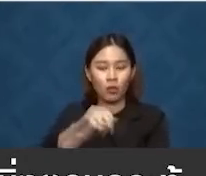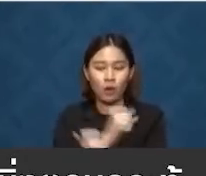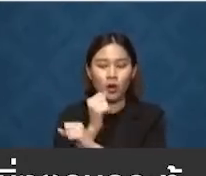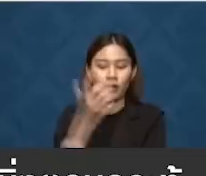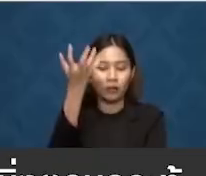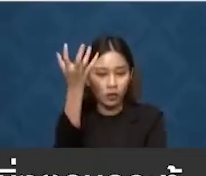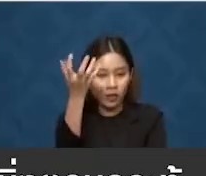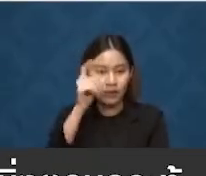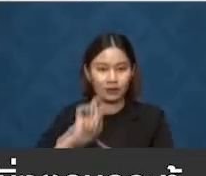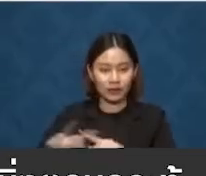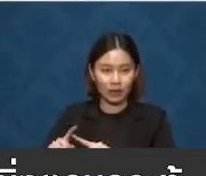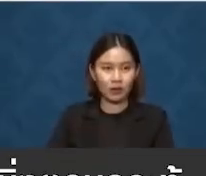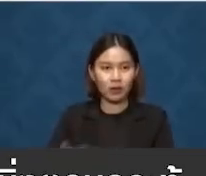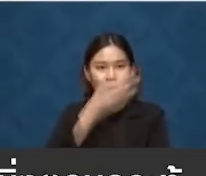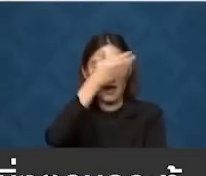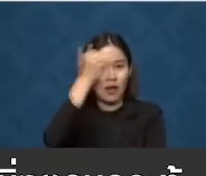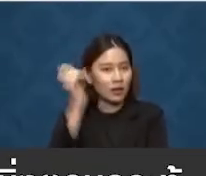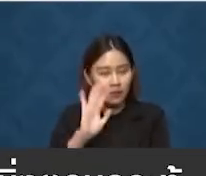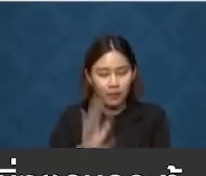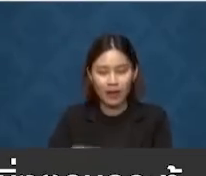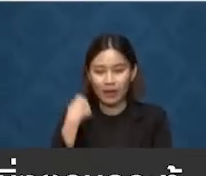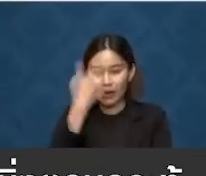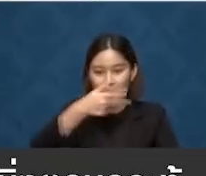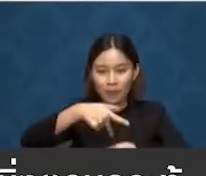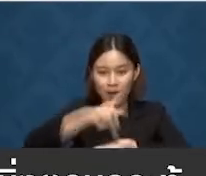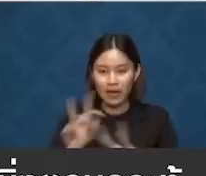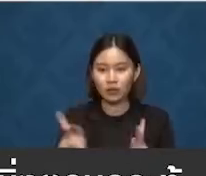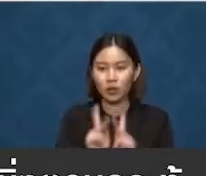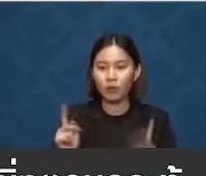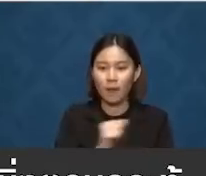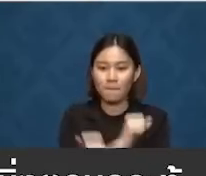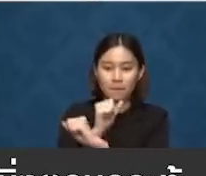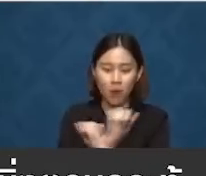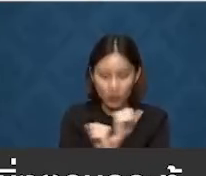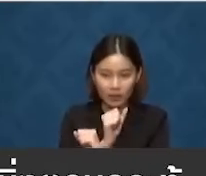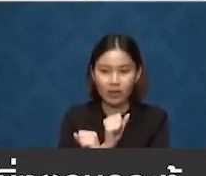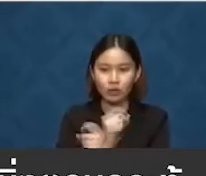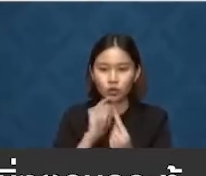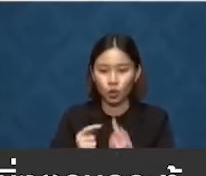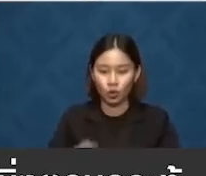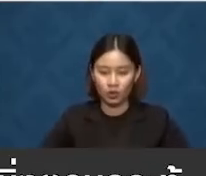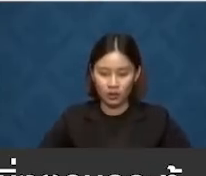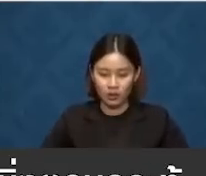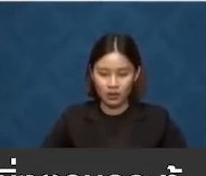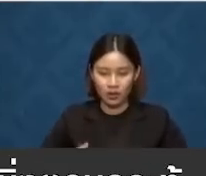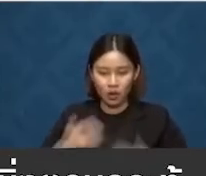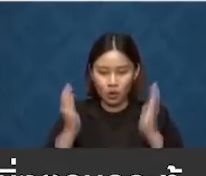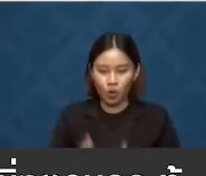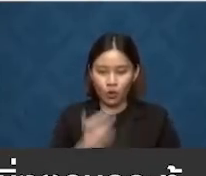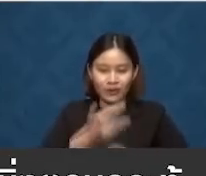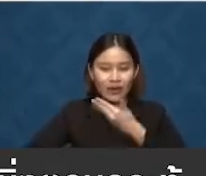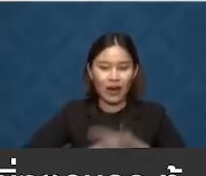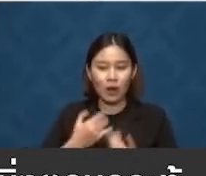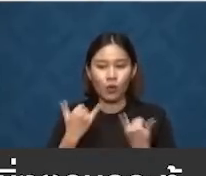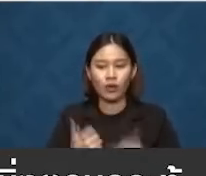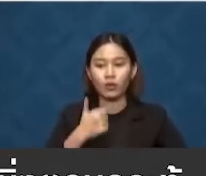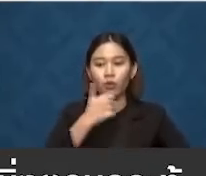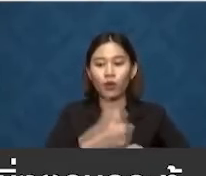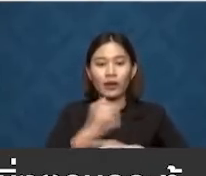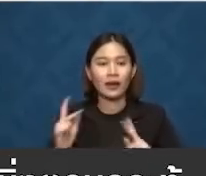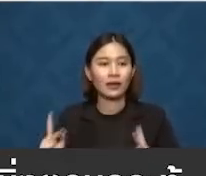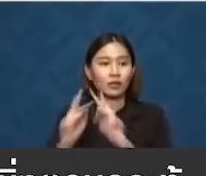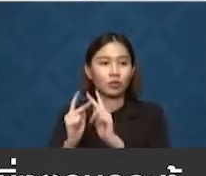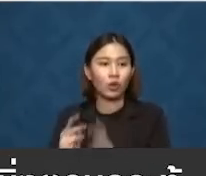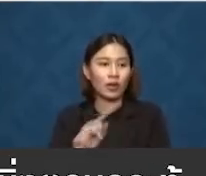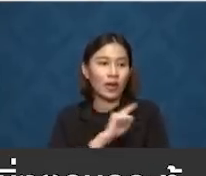ตนตั้งใจจะถามนายกรัฐมนตรีไม่ใช่ไม่รู้ว่ารัฐมนตรีเนี่ยนะครับที่มีส่วนเกี่ยวข้องเนี่ยท่านนั่งเป็นหัวหน้า